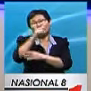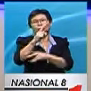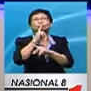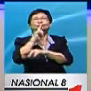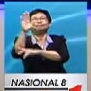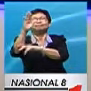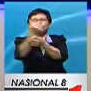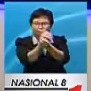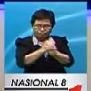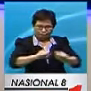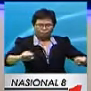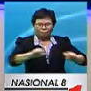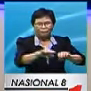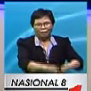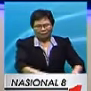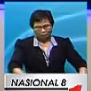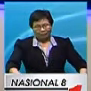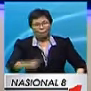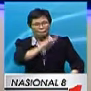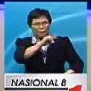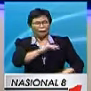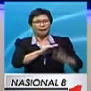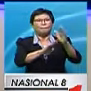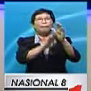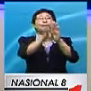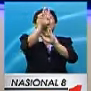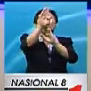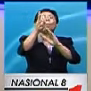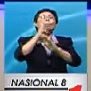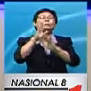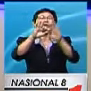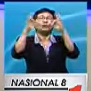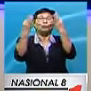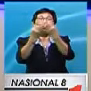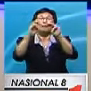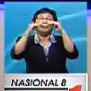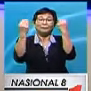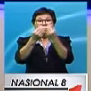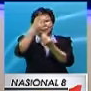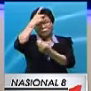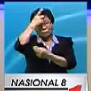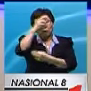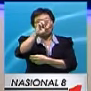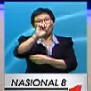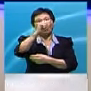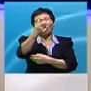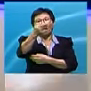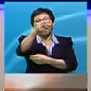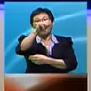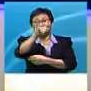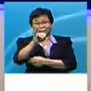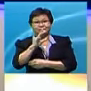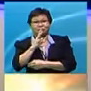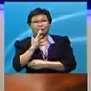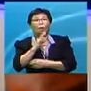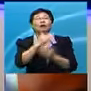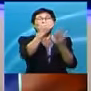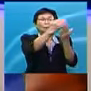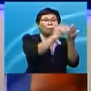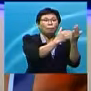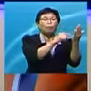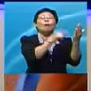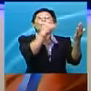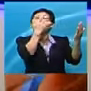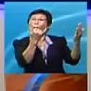menjamin keselamatan anak-anak mereka. Menteri Pembangunan Wanita, Keluarga dan Masyarakat Datuk Sri Rohani Karim berkata, langkah itu